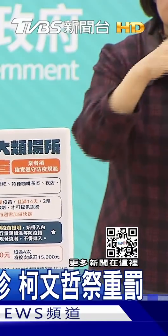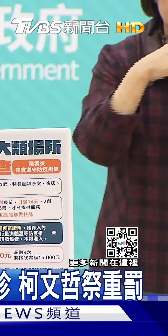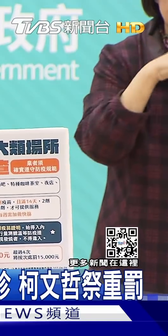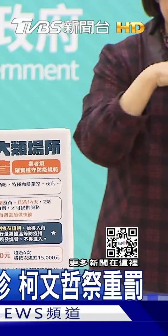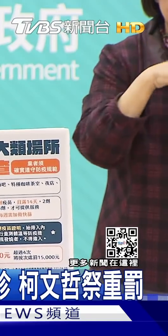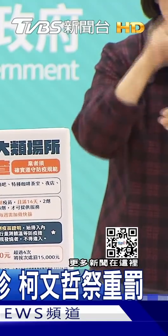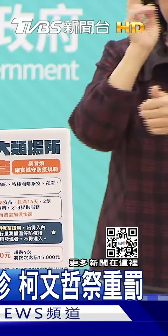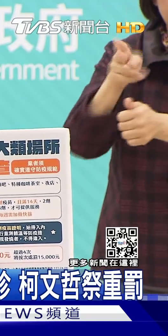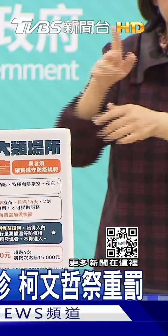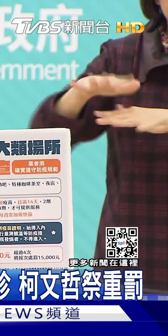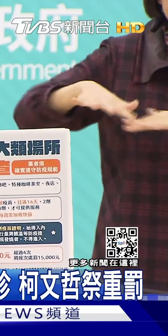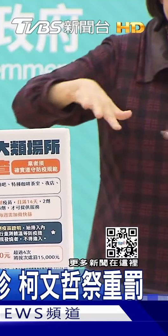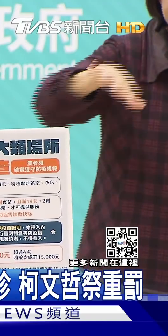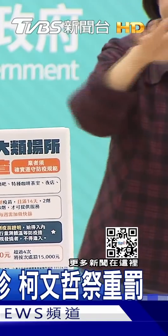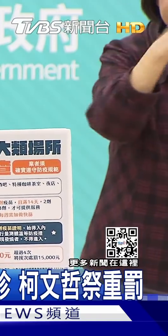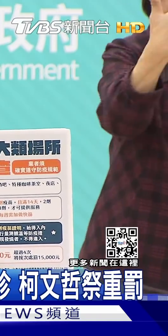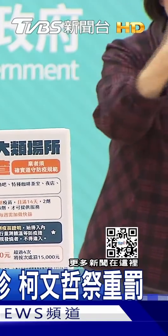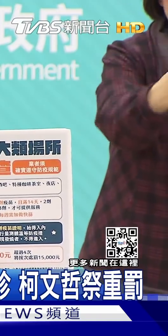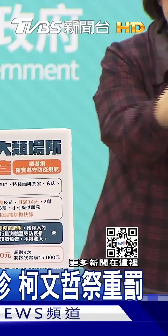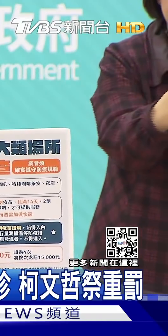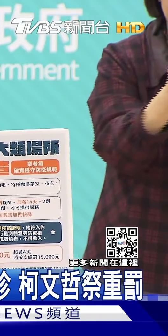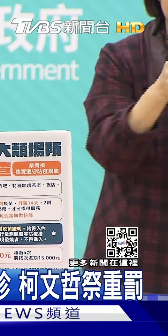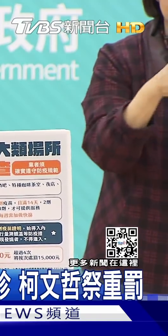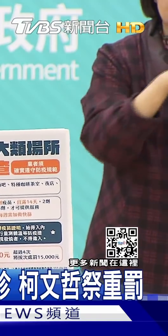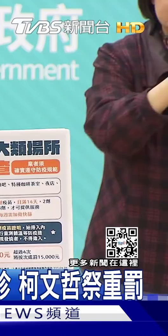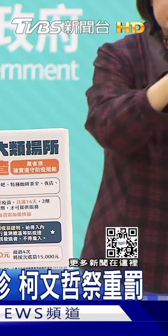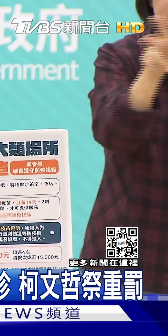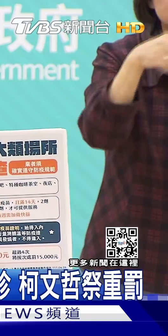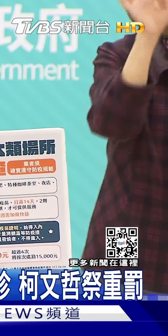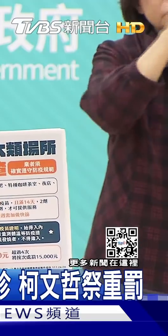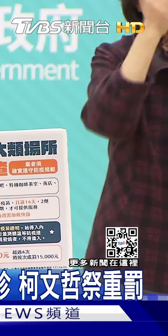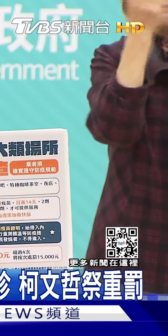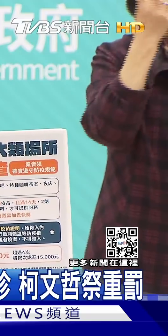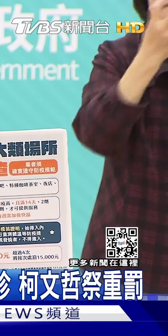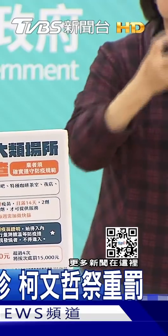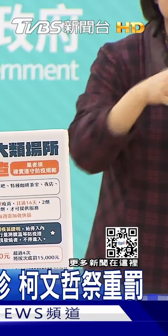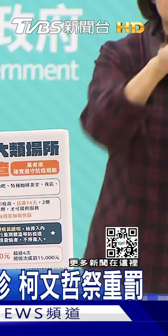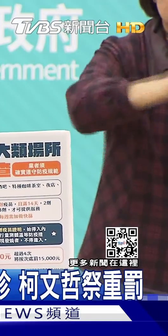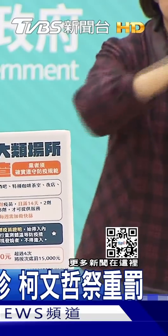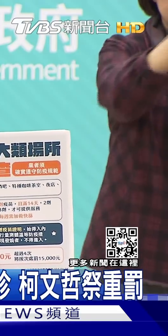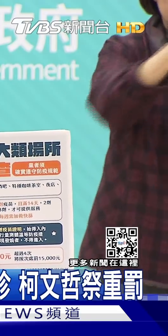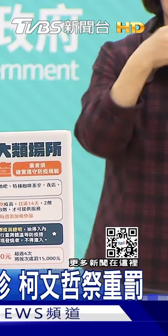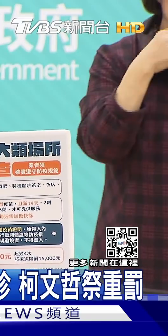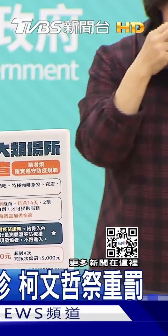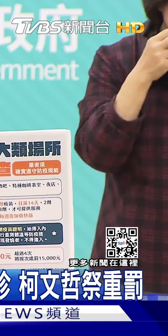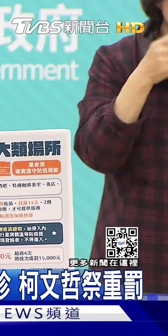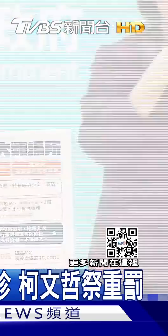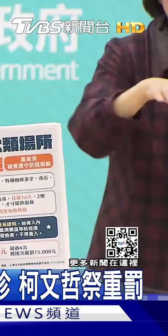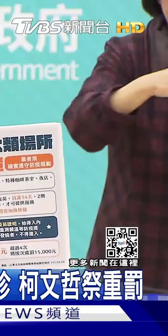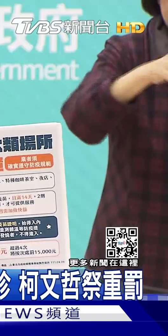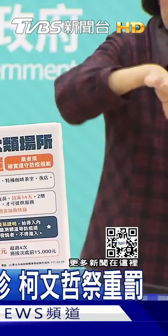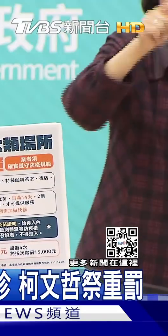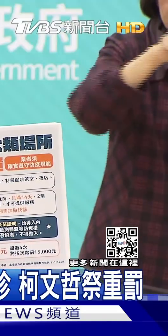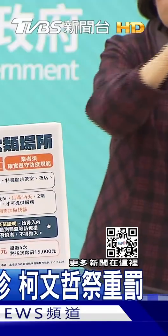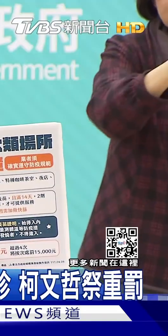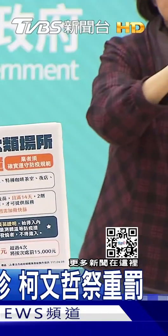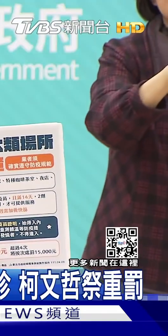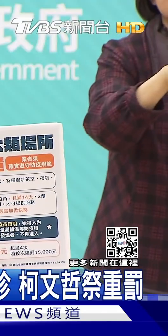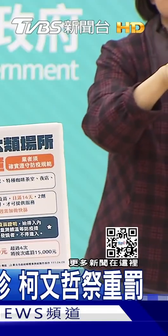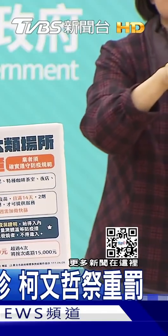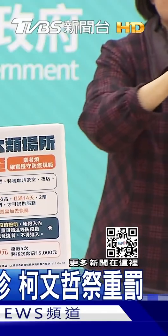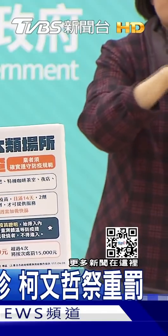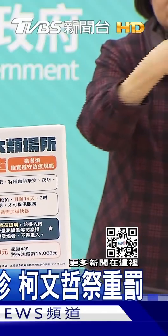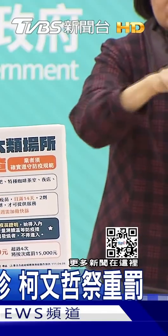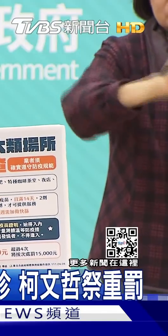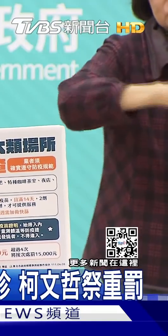候，就要求你要能够提供证明。那如果没有的话，我们罚业者3000了哈，